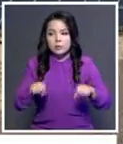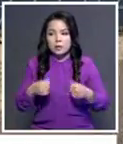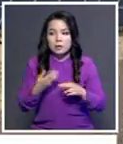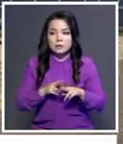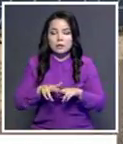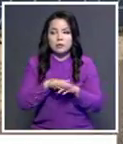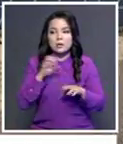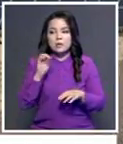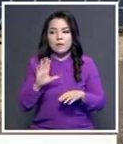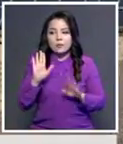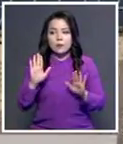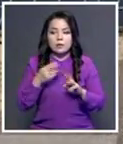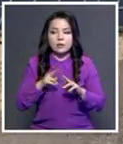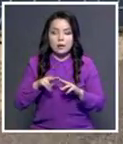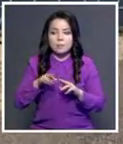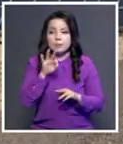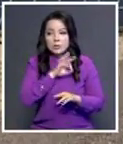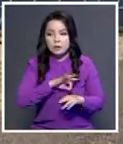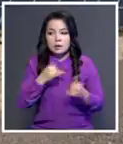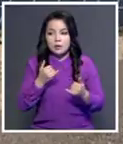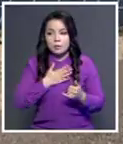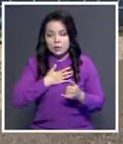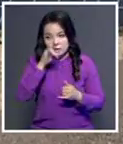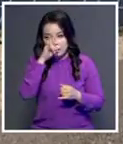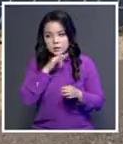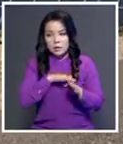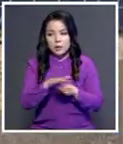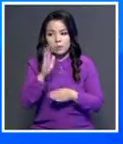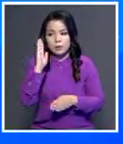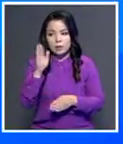бұрын Еуропада ғана болатын еді. Енді бізде де жүзеге асып жатыр.